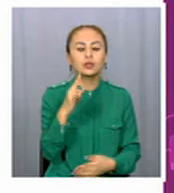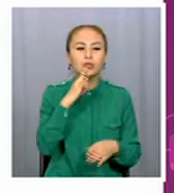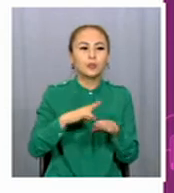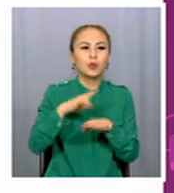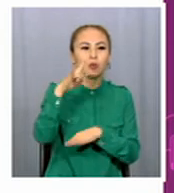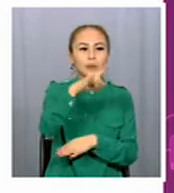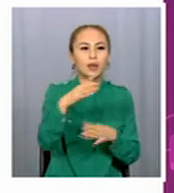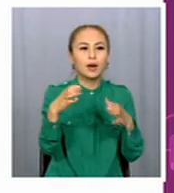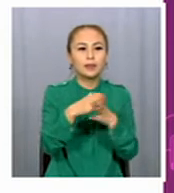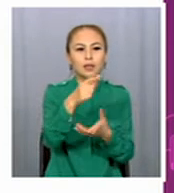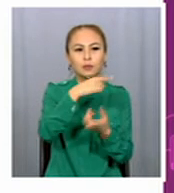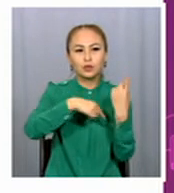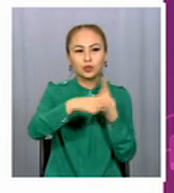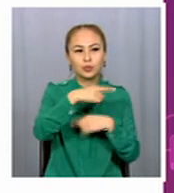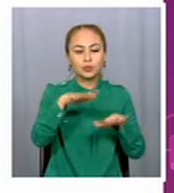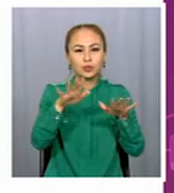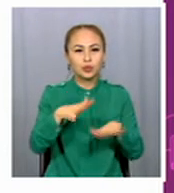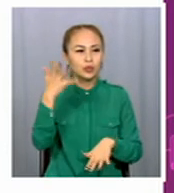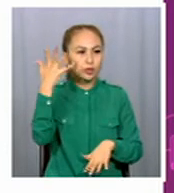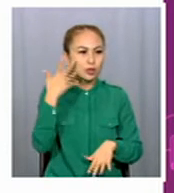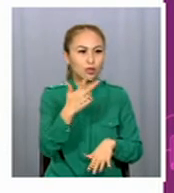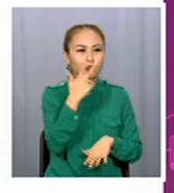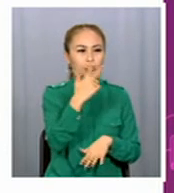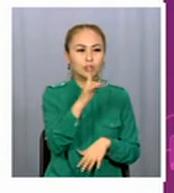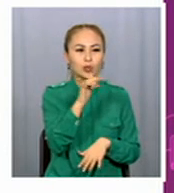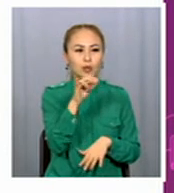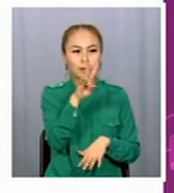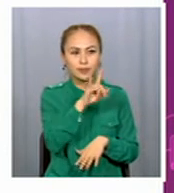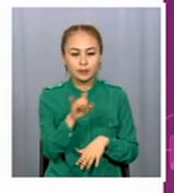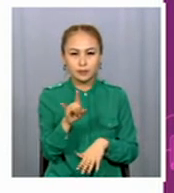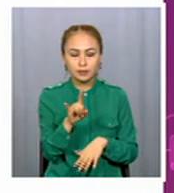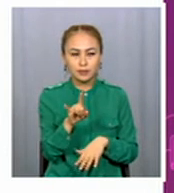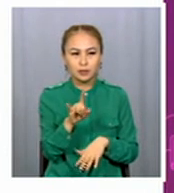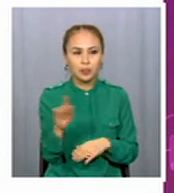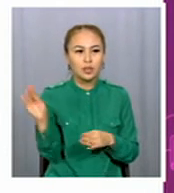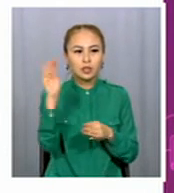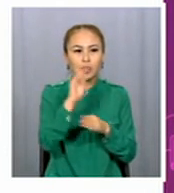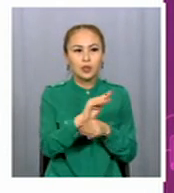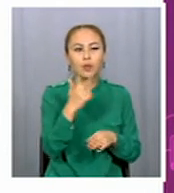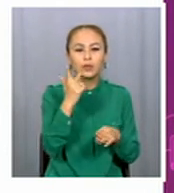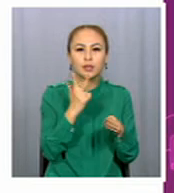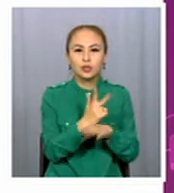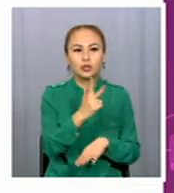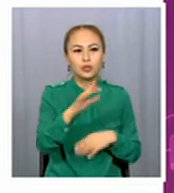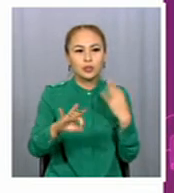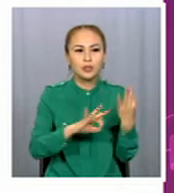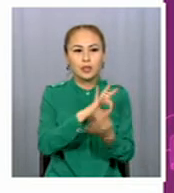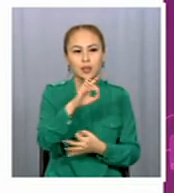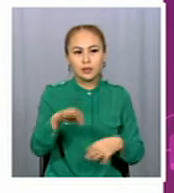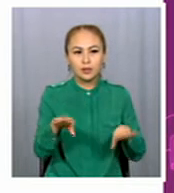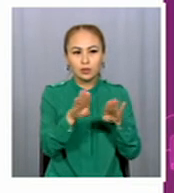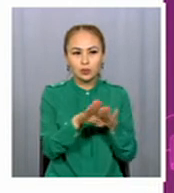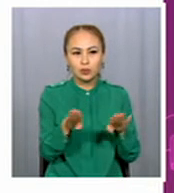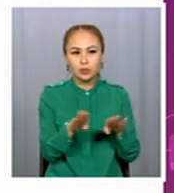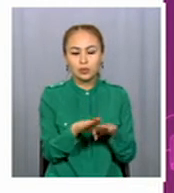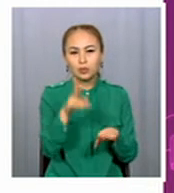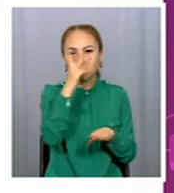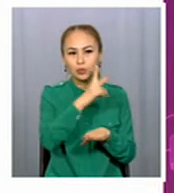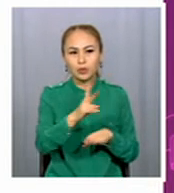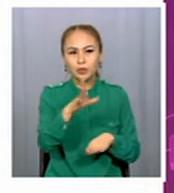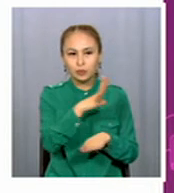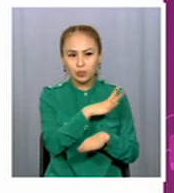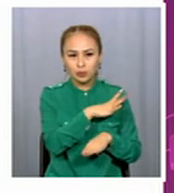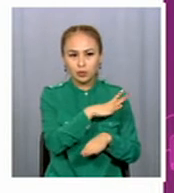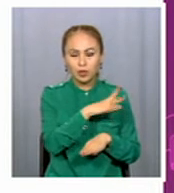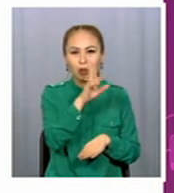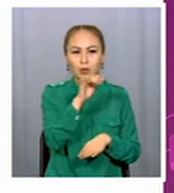ұшақпен қорықты айналып ұшып жүргенде үш құланды және одан үш есе артық төлдерін